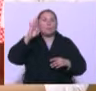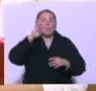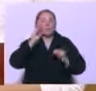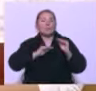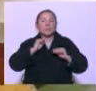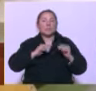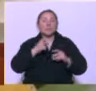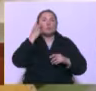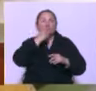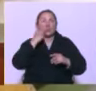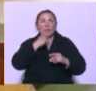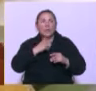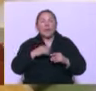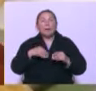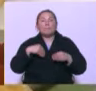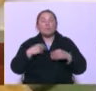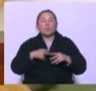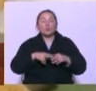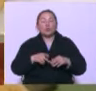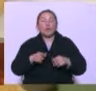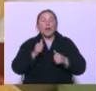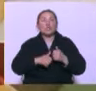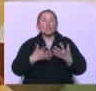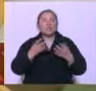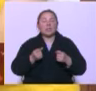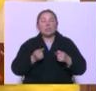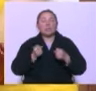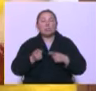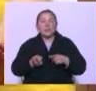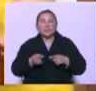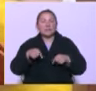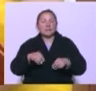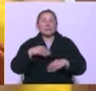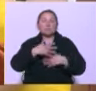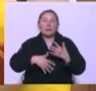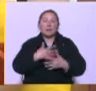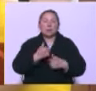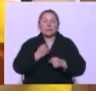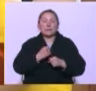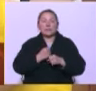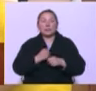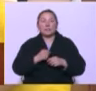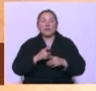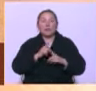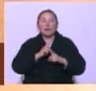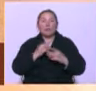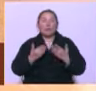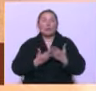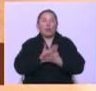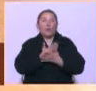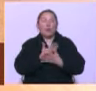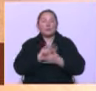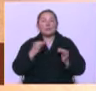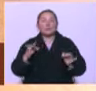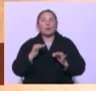создано из отходов. Пластиковые изделия, которые ежедневно отправляются на свалку, здесь перерабатываются и превращаются в нечто новое.